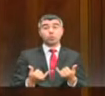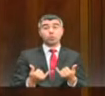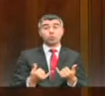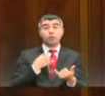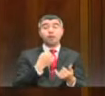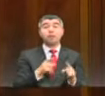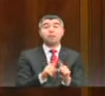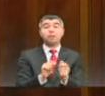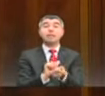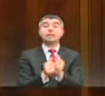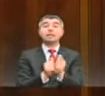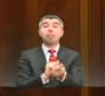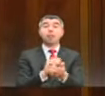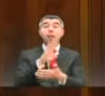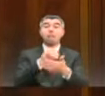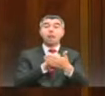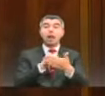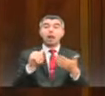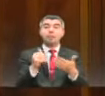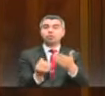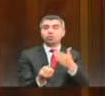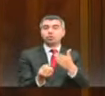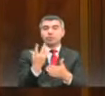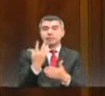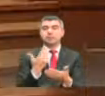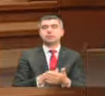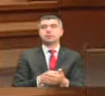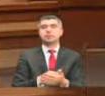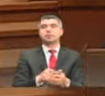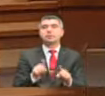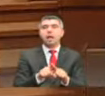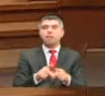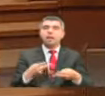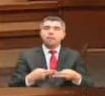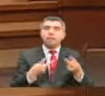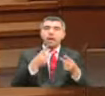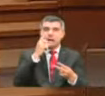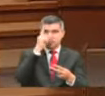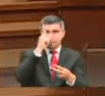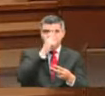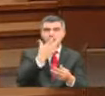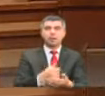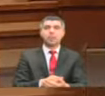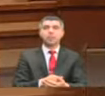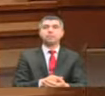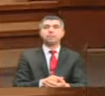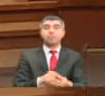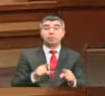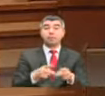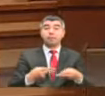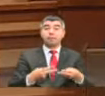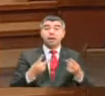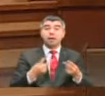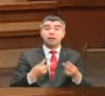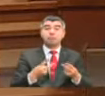الوطنية للرياضة، سنقوم بالعمل على أجراءتها وسنقوم بالعمل على تنزيلها، الاستراتيجية موجودة تنزيلها